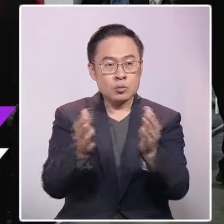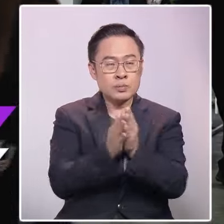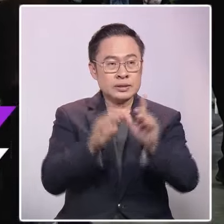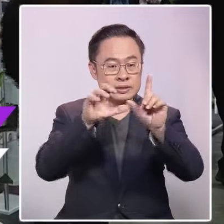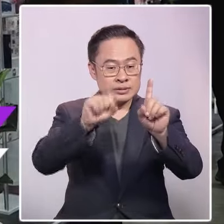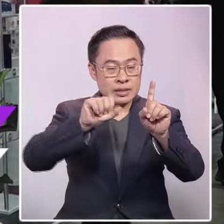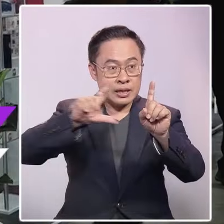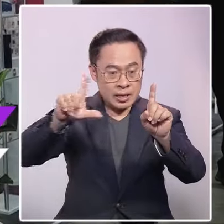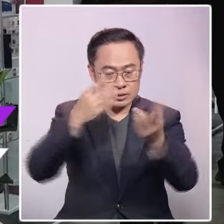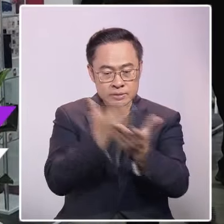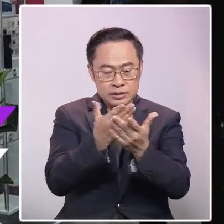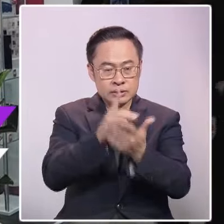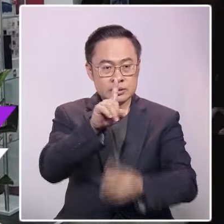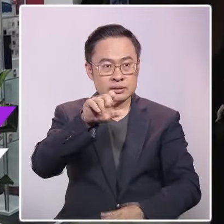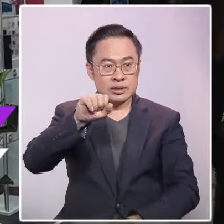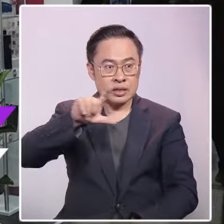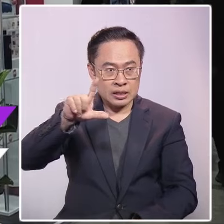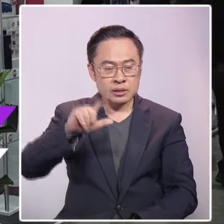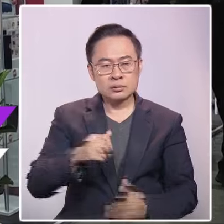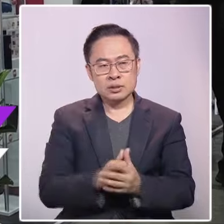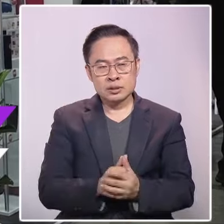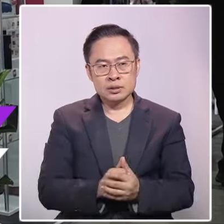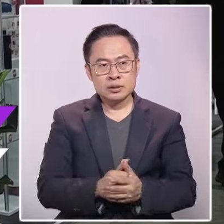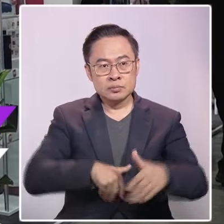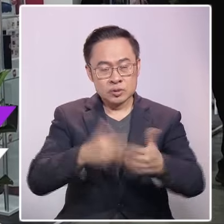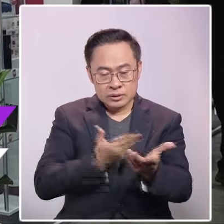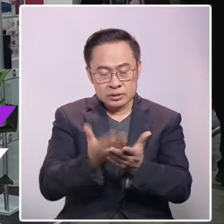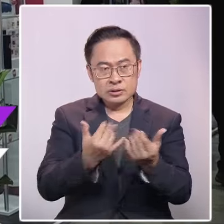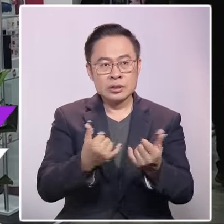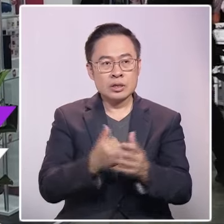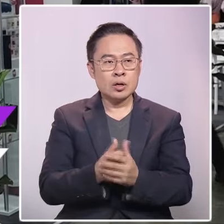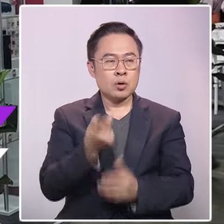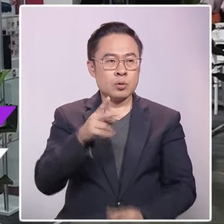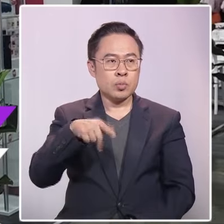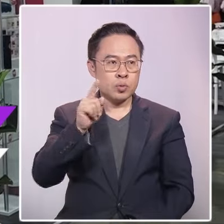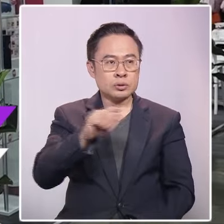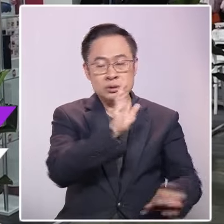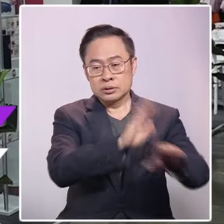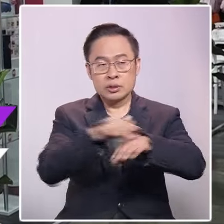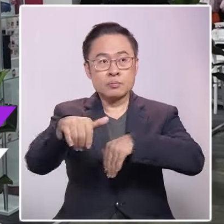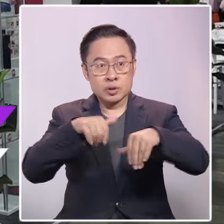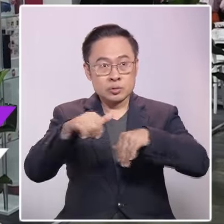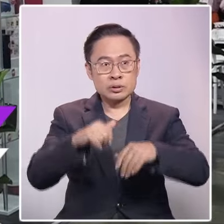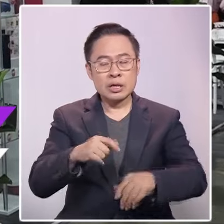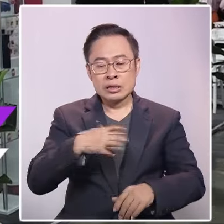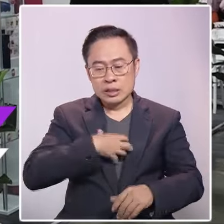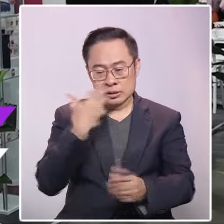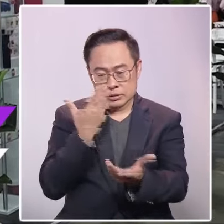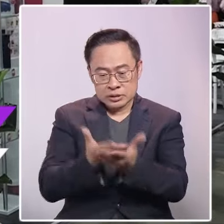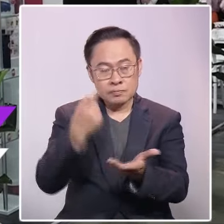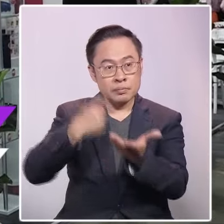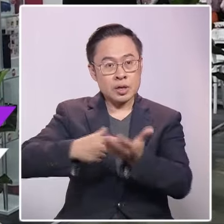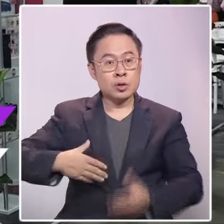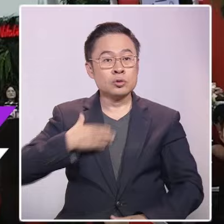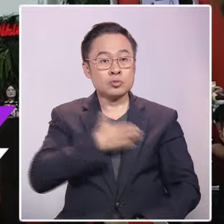ล้านบาทนะครับซึ่งทางคปพก็ย้ำนะครับให้พี่น้องประชาชนที่ต้องการทำประกันสุขภาพเนี่ยศึกษารายละเอียดอย่างดีว่าตรงกับความ